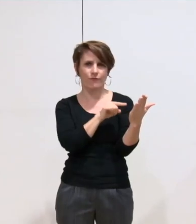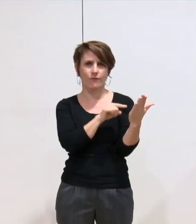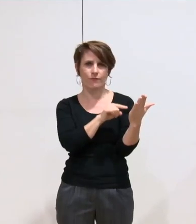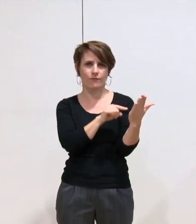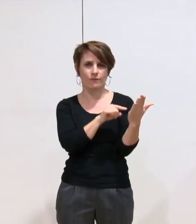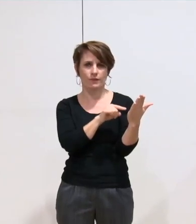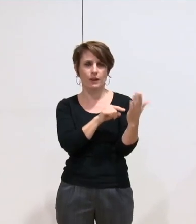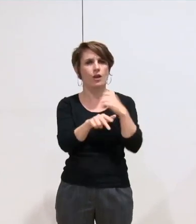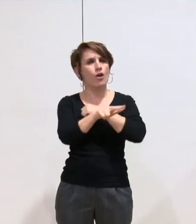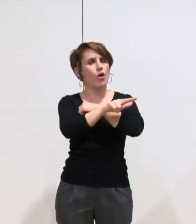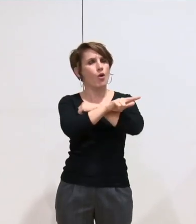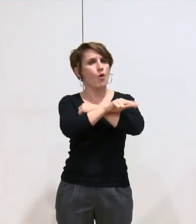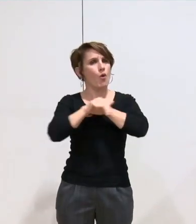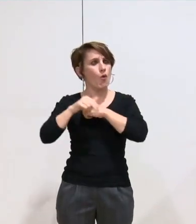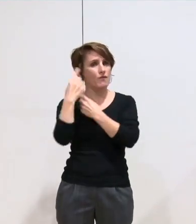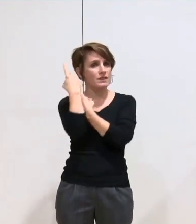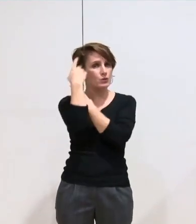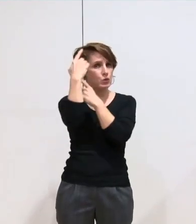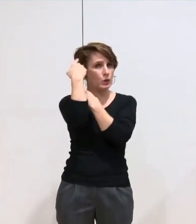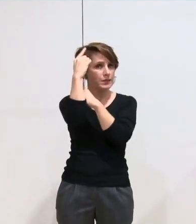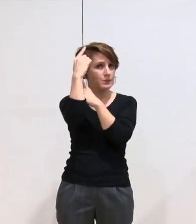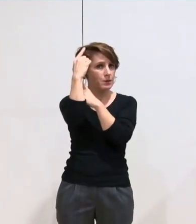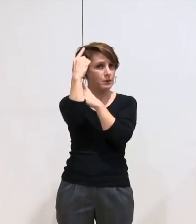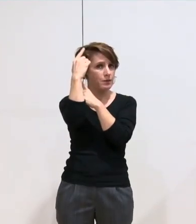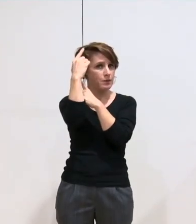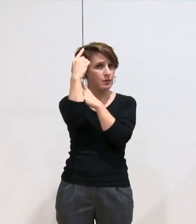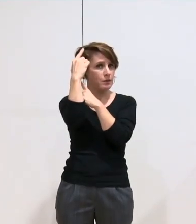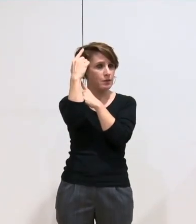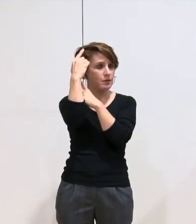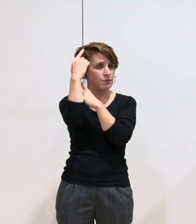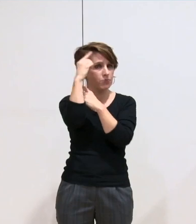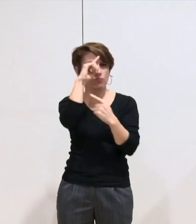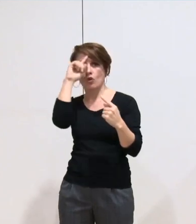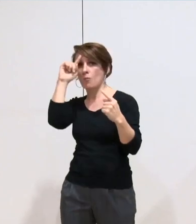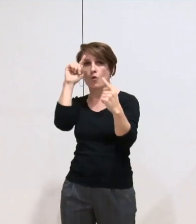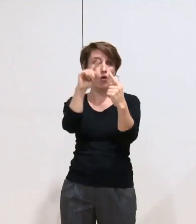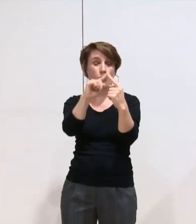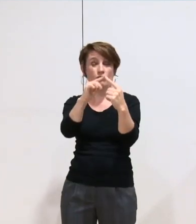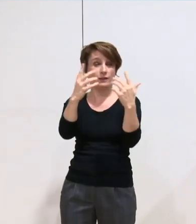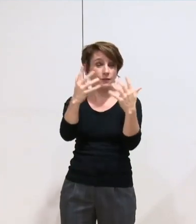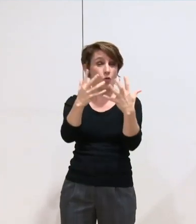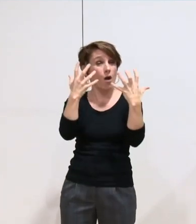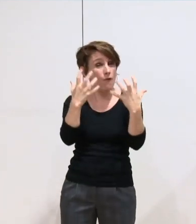l'Office du tourisme s'est fixé pour objectif de figurer dans le top 5